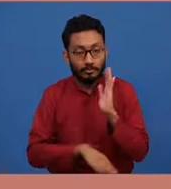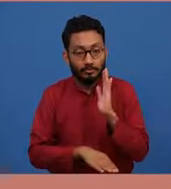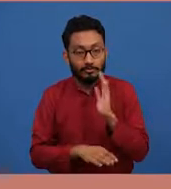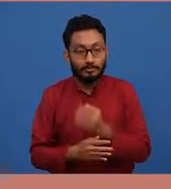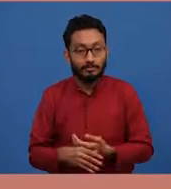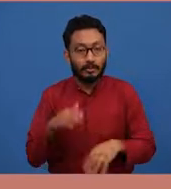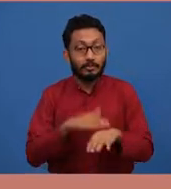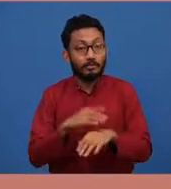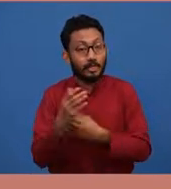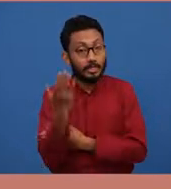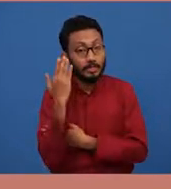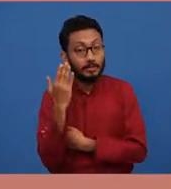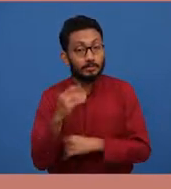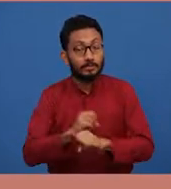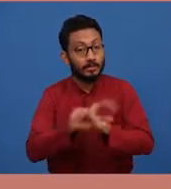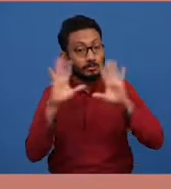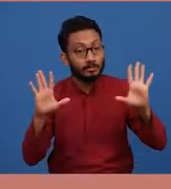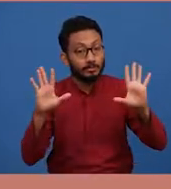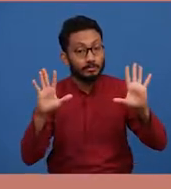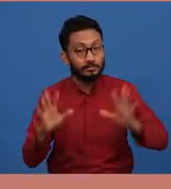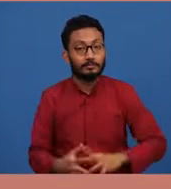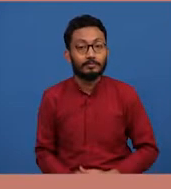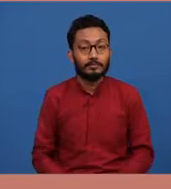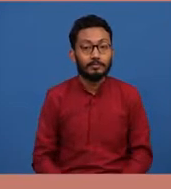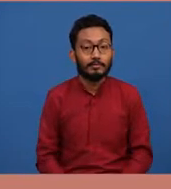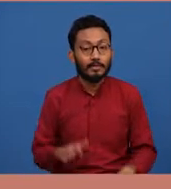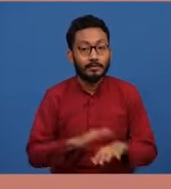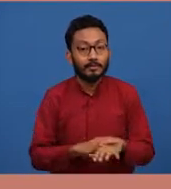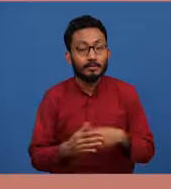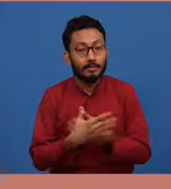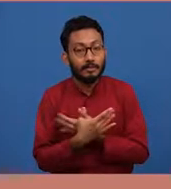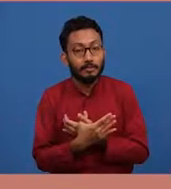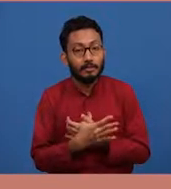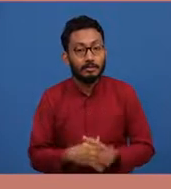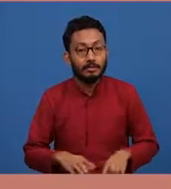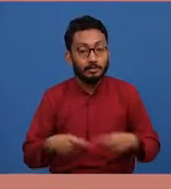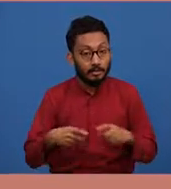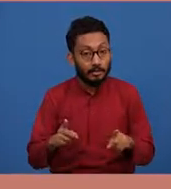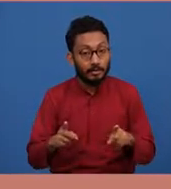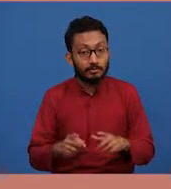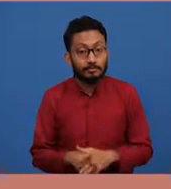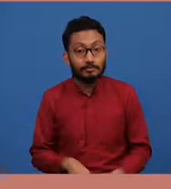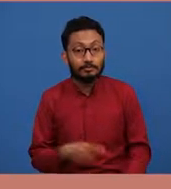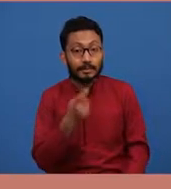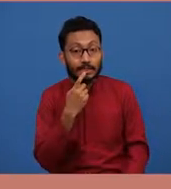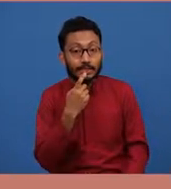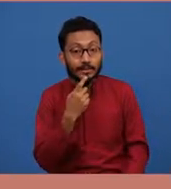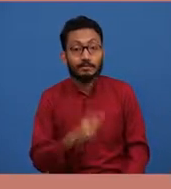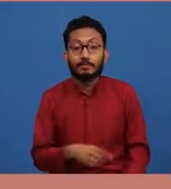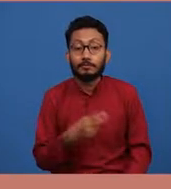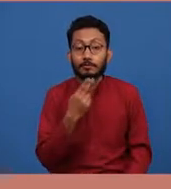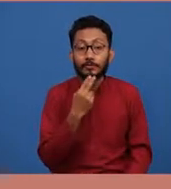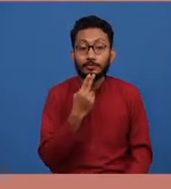cerah, tatkala kebanyakan Rama-Rama sedang menghisap madu, seekor